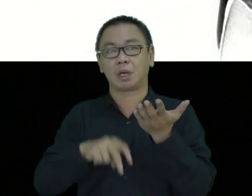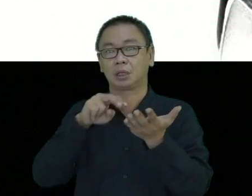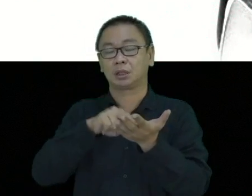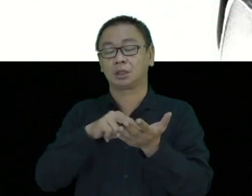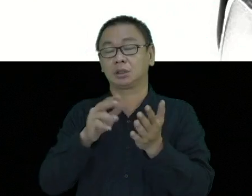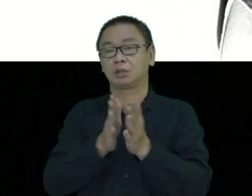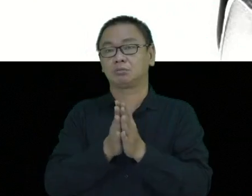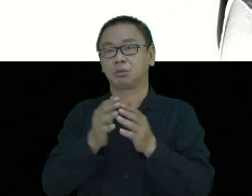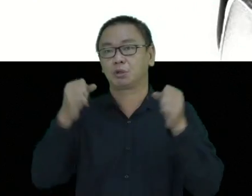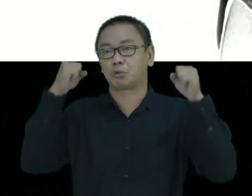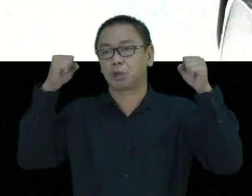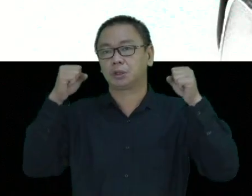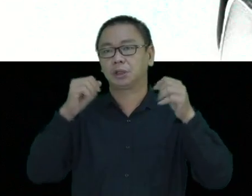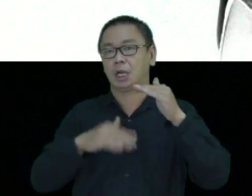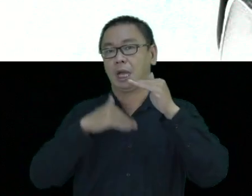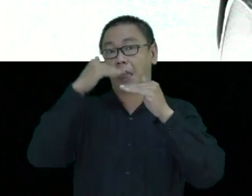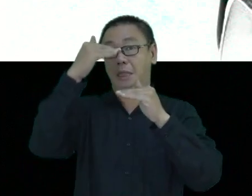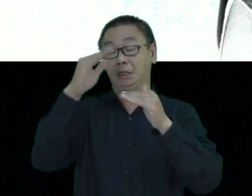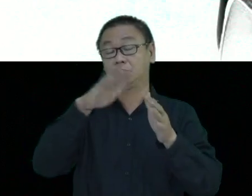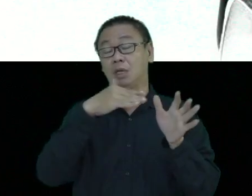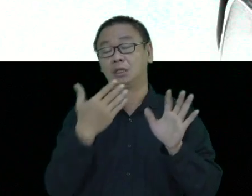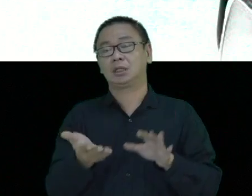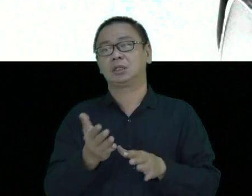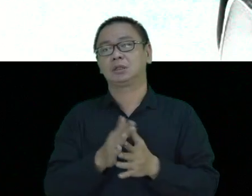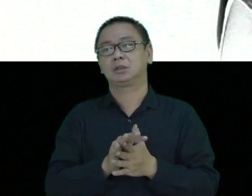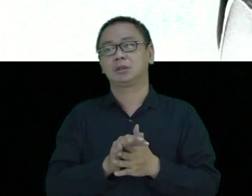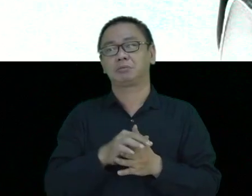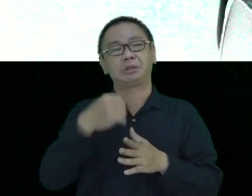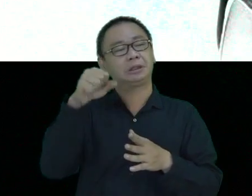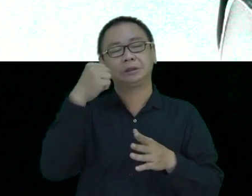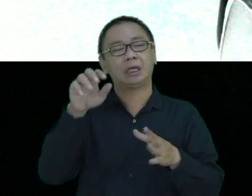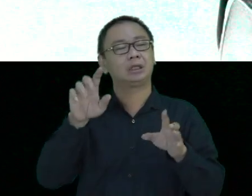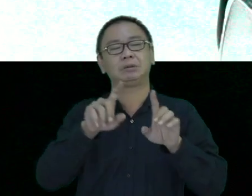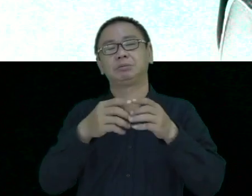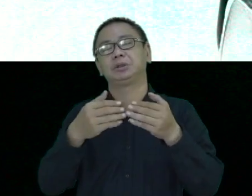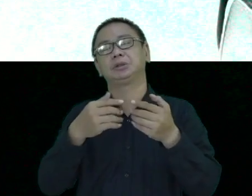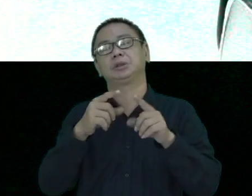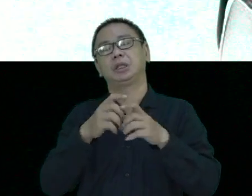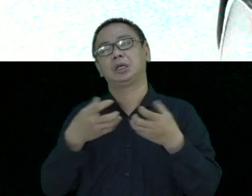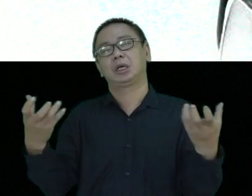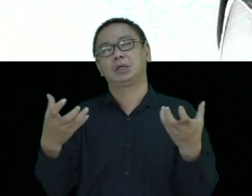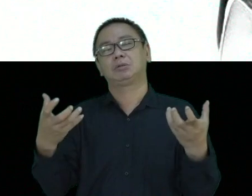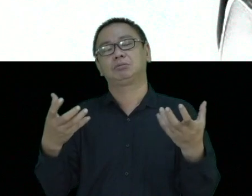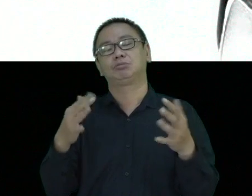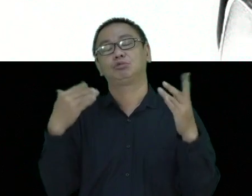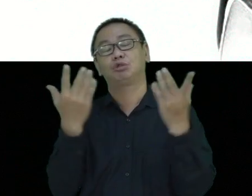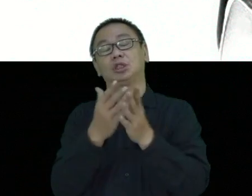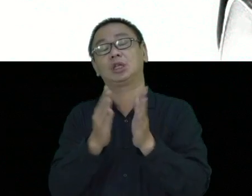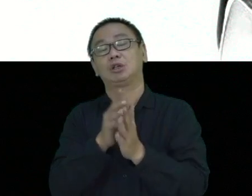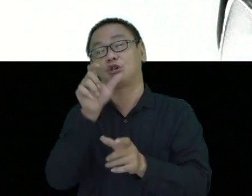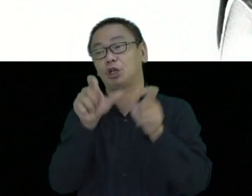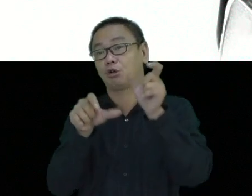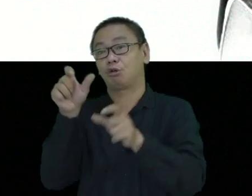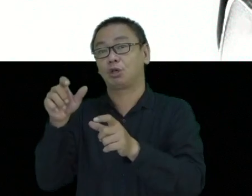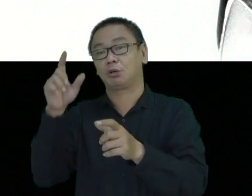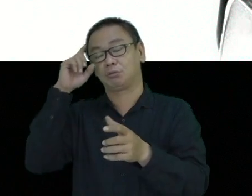Oleh karena itu, maut tidak akan dapat memisahkan para murid dan orang-orang percaya dari